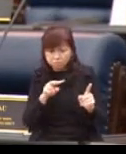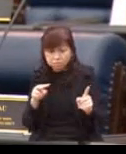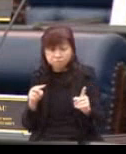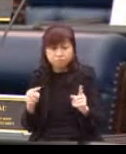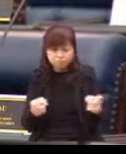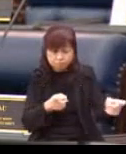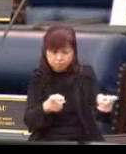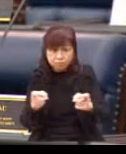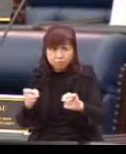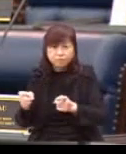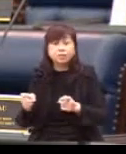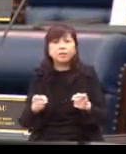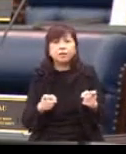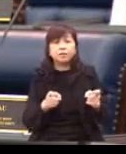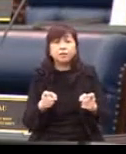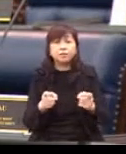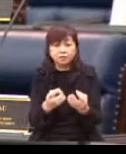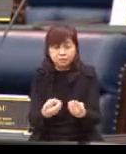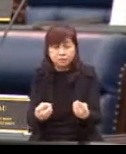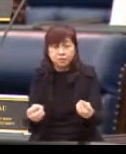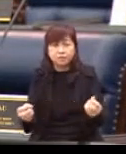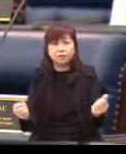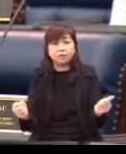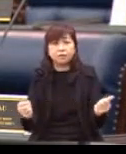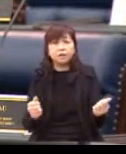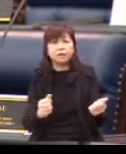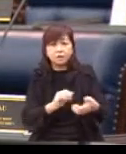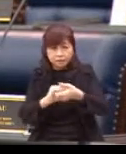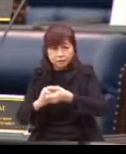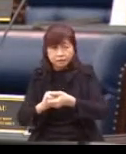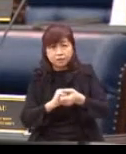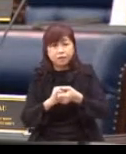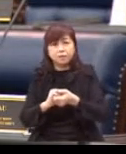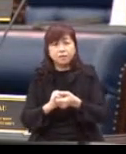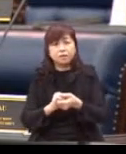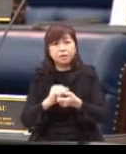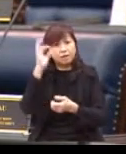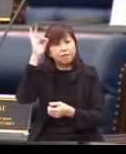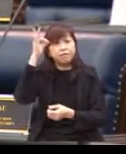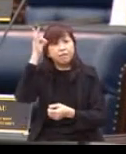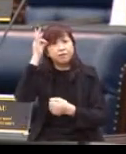tanah-tanah pertanyaan ini ada kerjasama antara Federal dan negeri